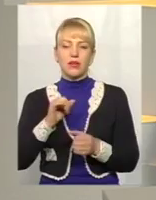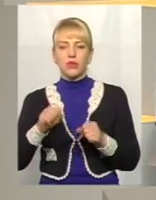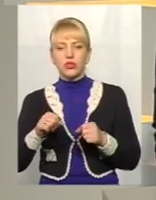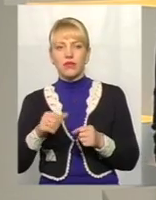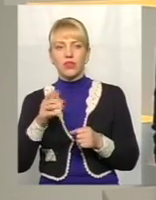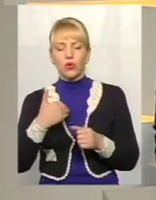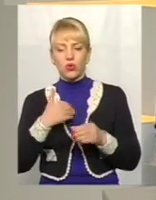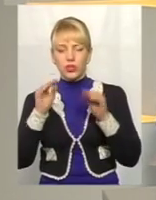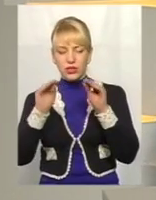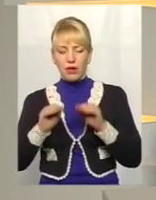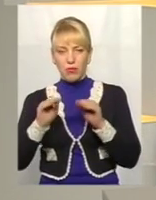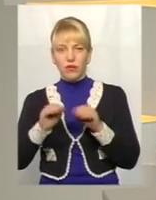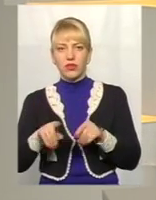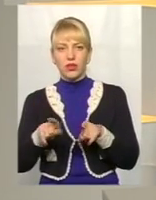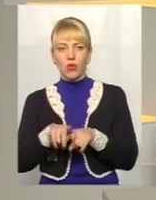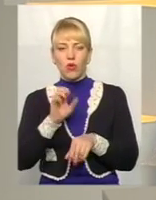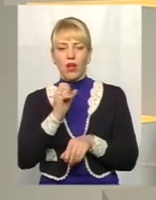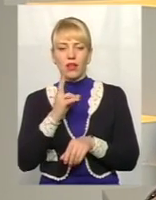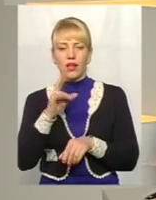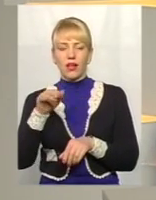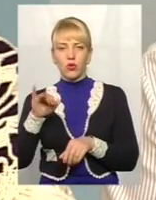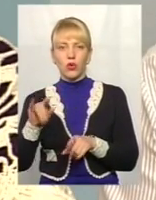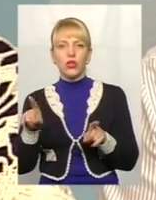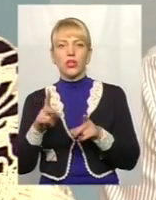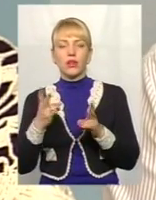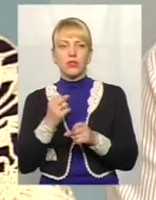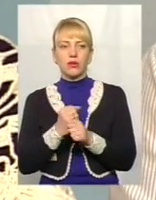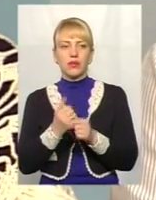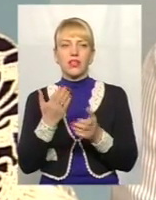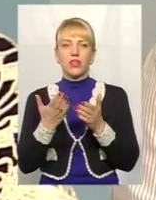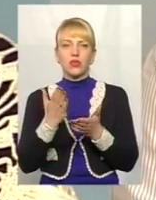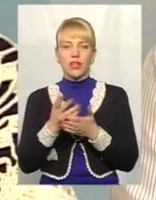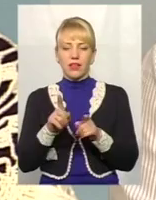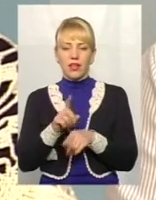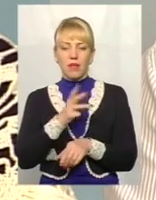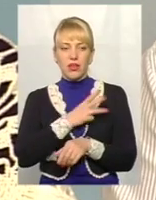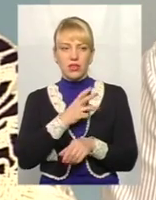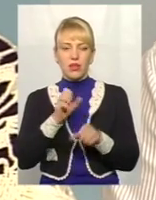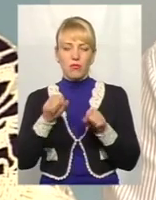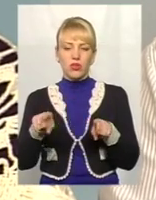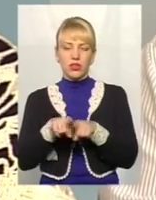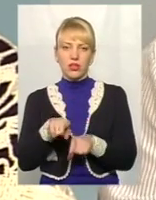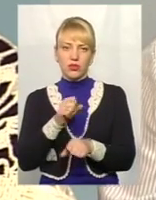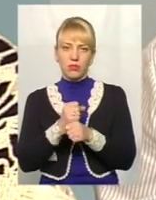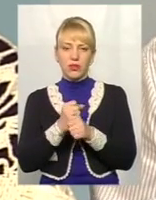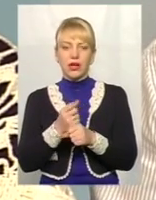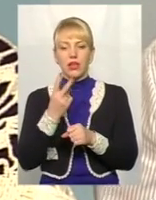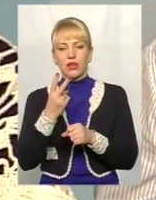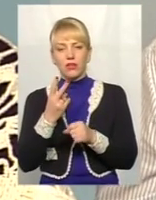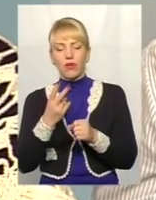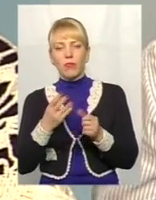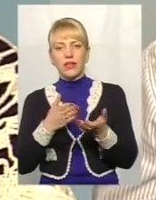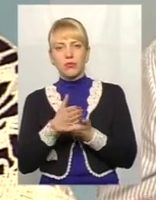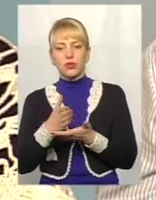хоче заповнити таку анкету, що потрібно йому зробити? Якщо є таке бажання, то можна це зробити двома способами. Простим і трохи,